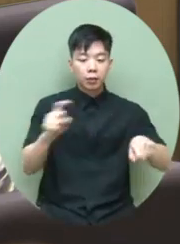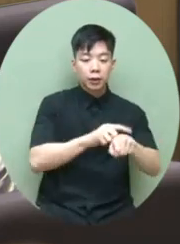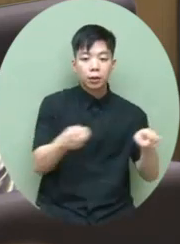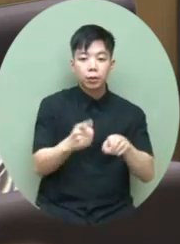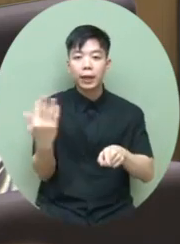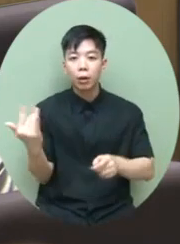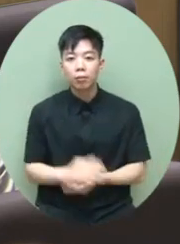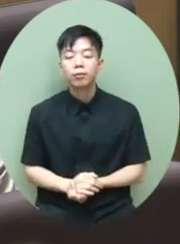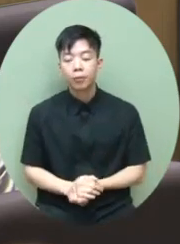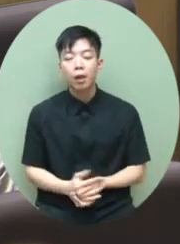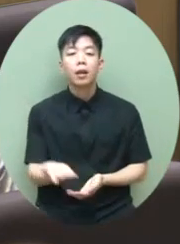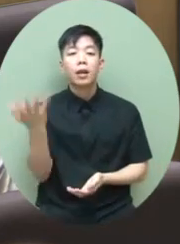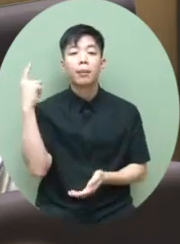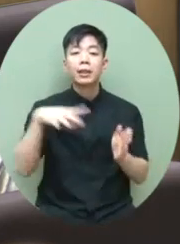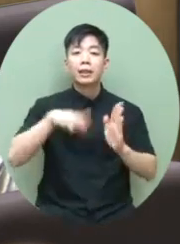響呢？謝謝。